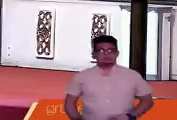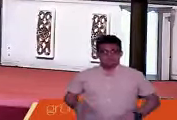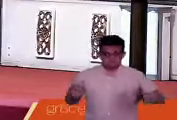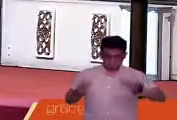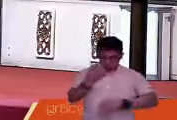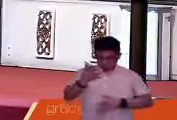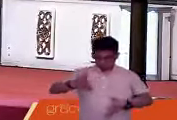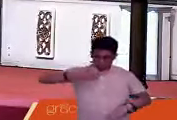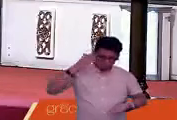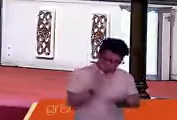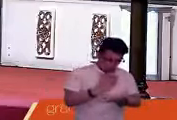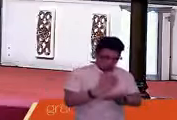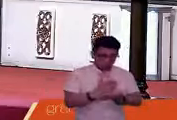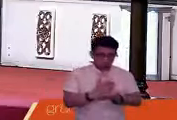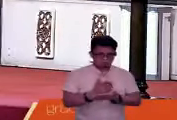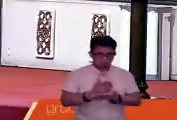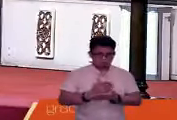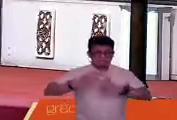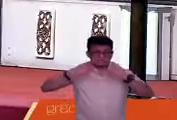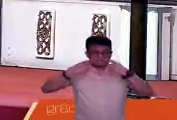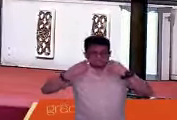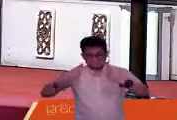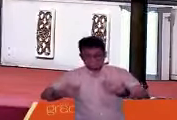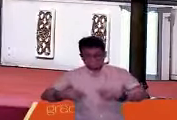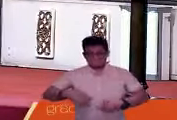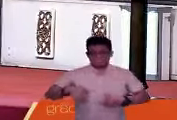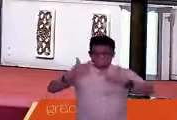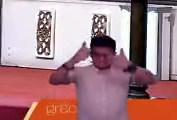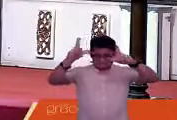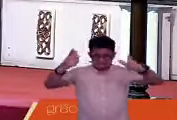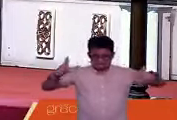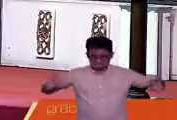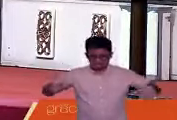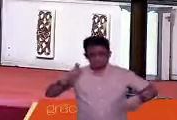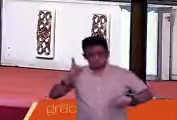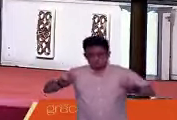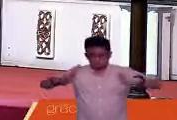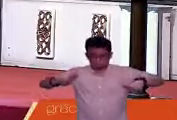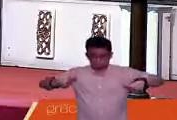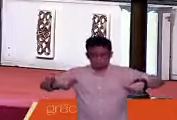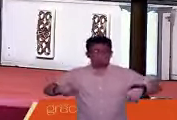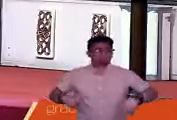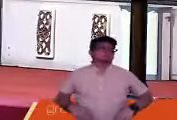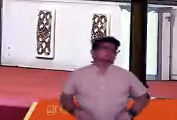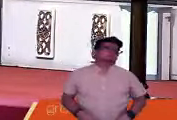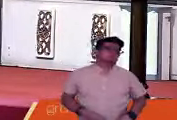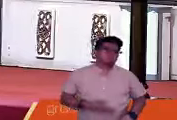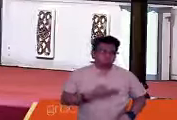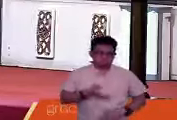kung sa may mahitabo, di nagyud ka kabalo. I have heard David